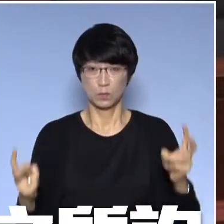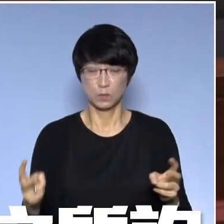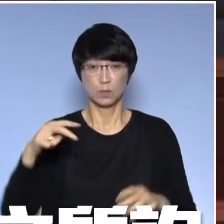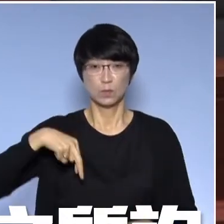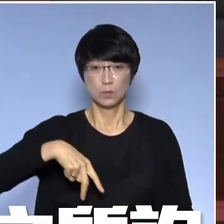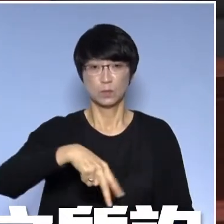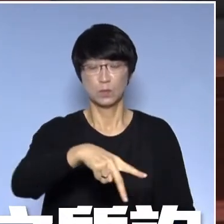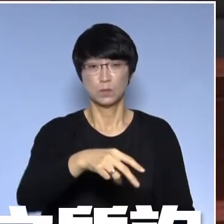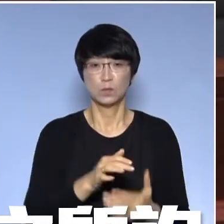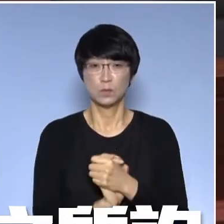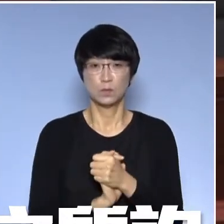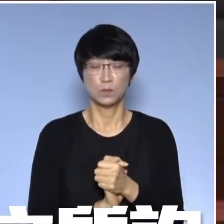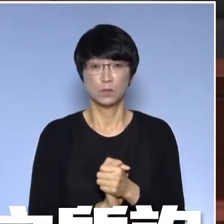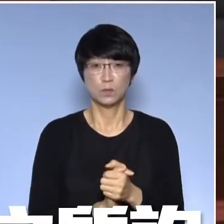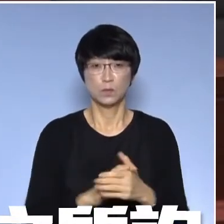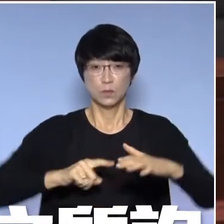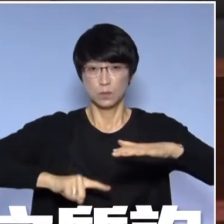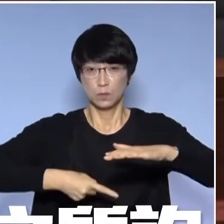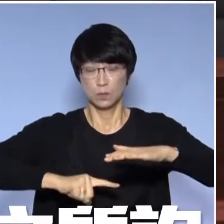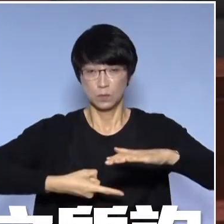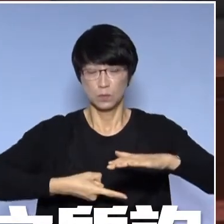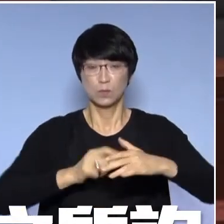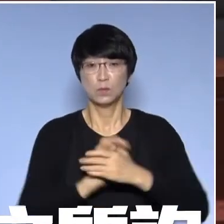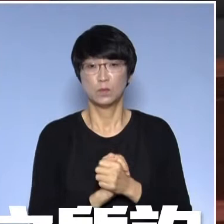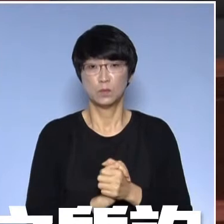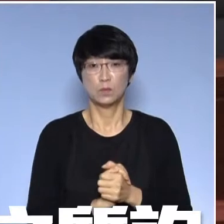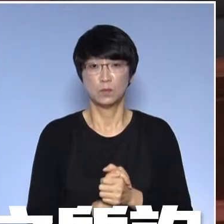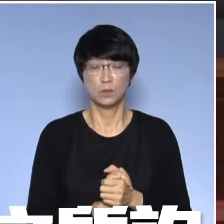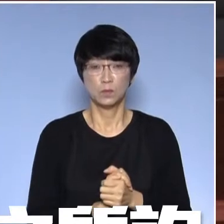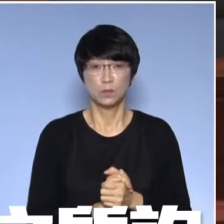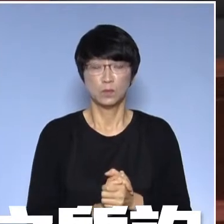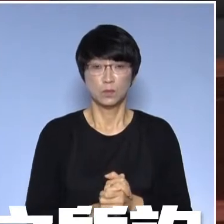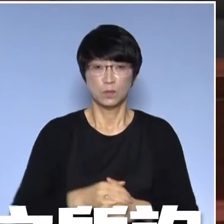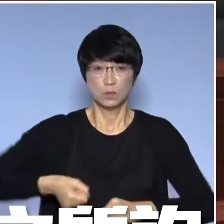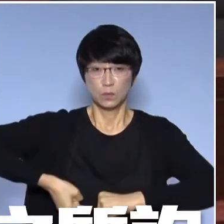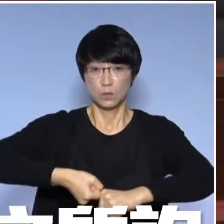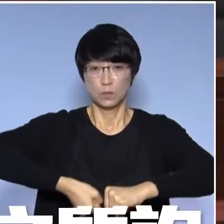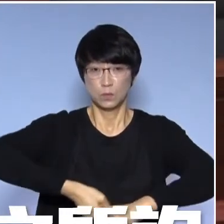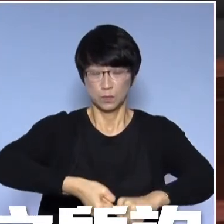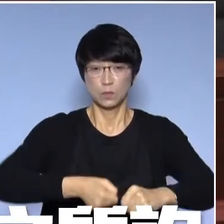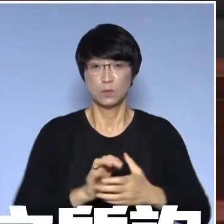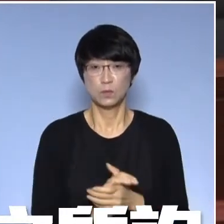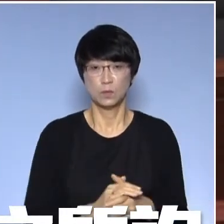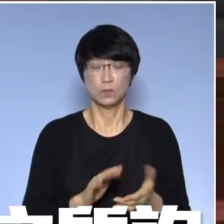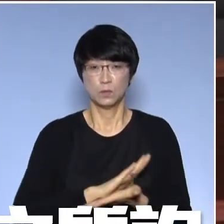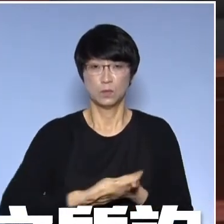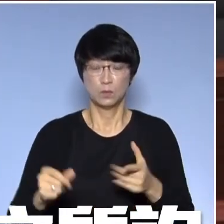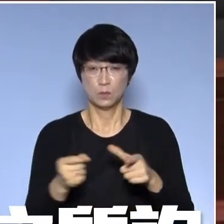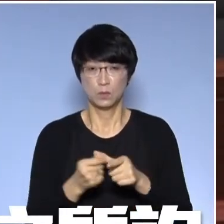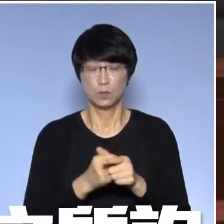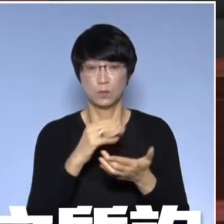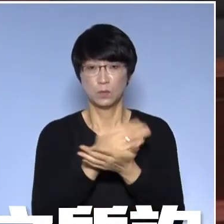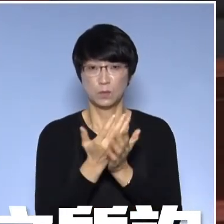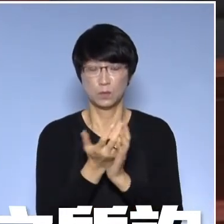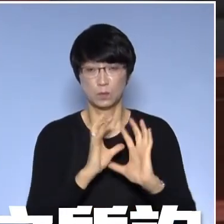路嘅一啲保養啊、維修啊，同埋承辦商清潔佢哋嘅一啲工作。咁所以喺當中係牽涉好多唔同嘅部